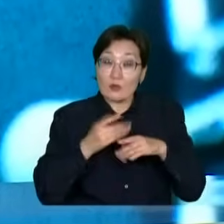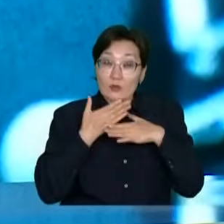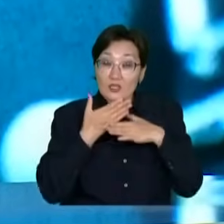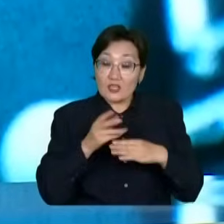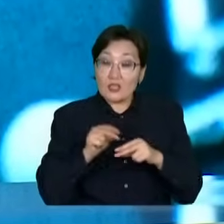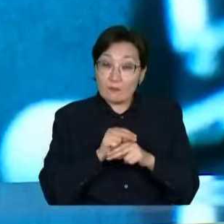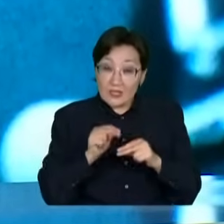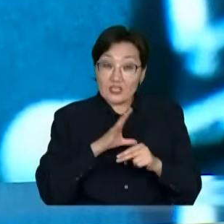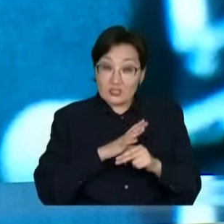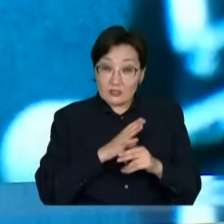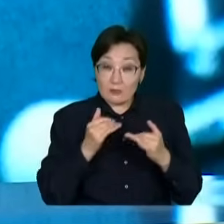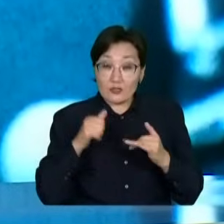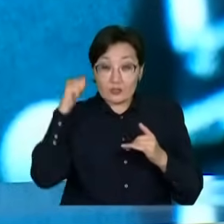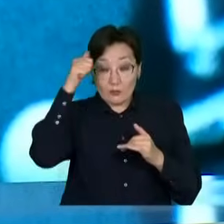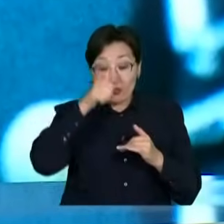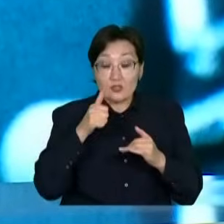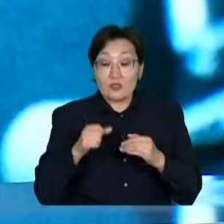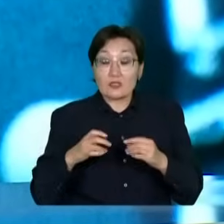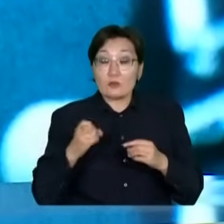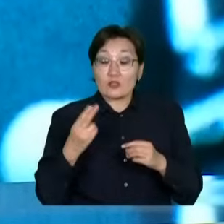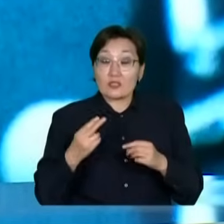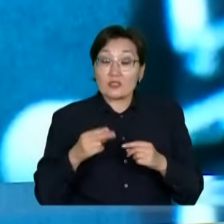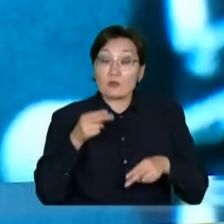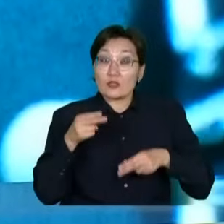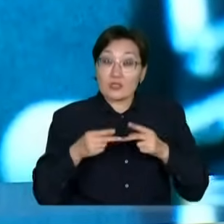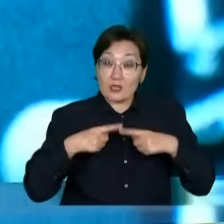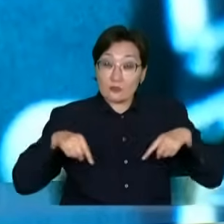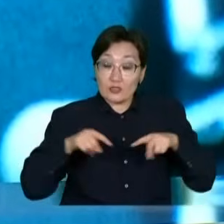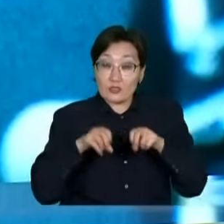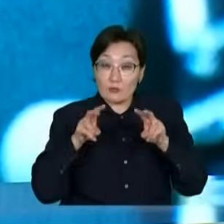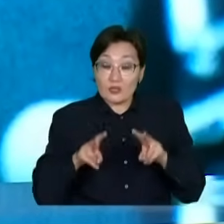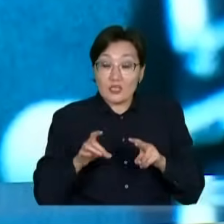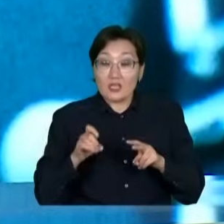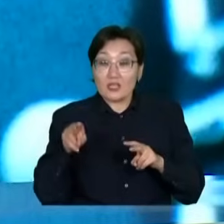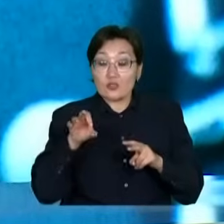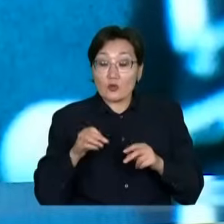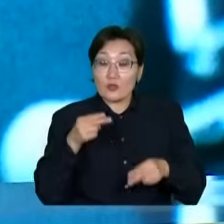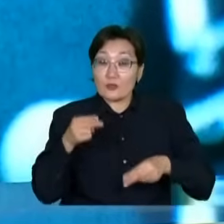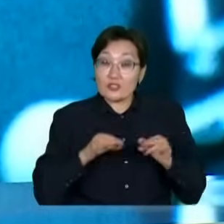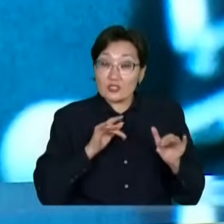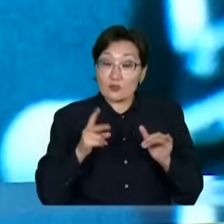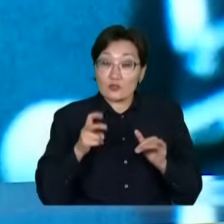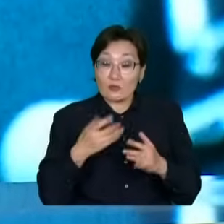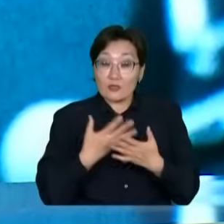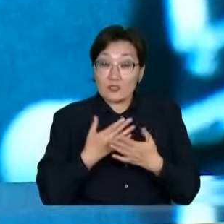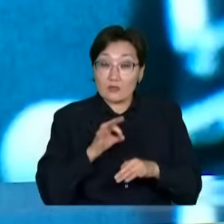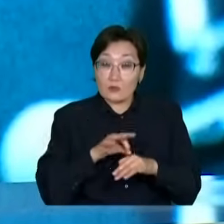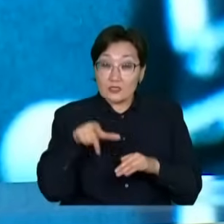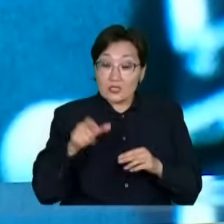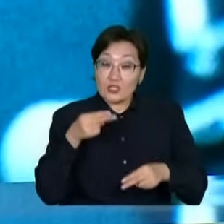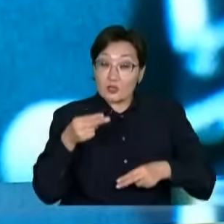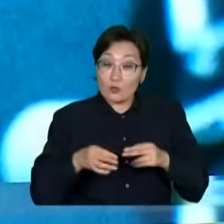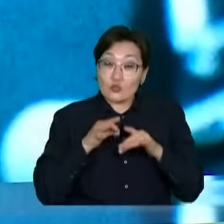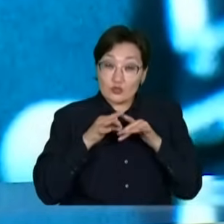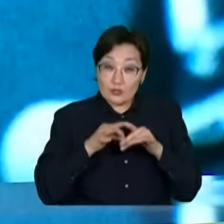күшімен емделген. Биылдың өзінде ұлттық нейрохирургия орталығының мамандары радиохирургиялық әдіспен 200-ге жуық науқасқа ота